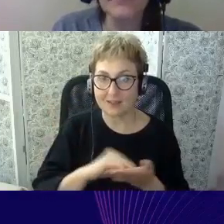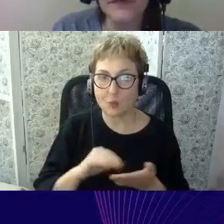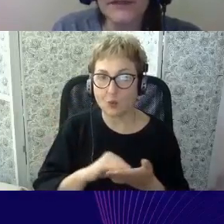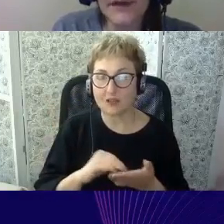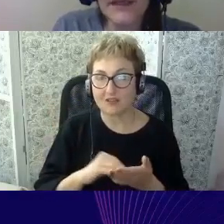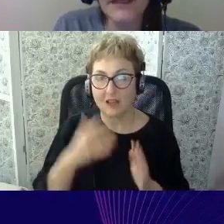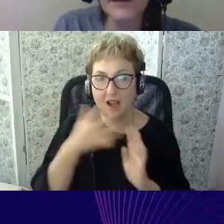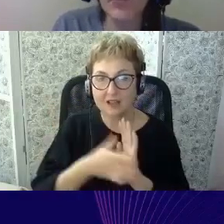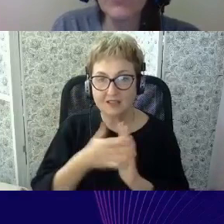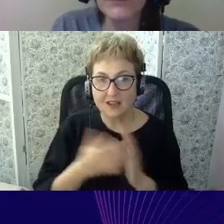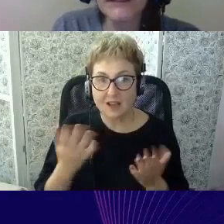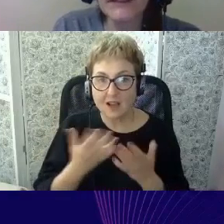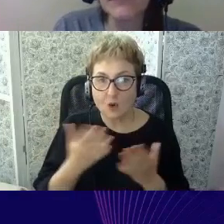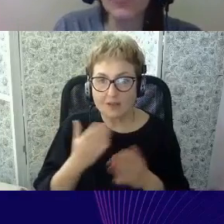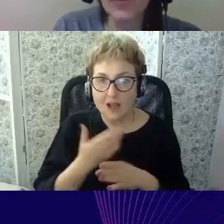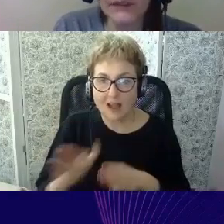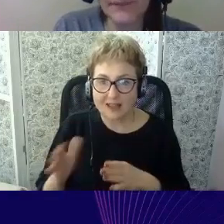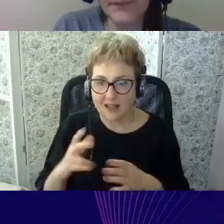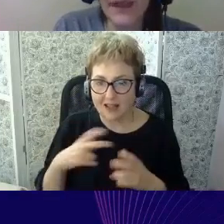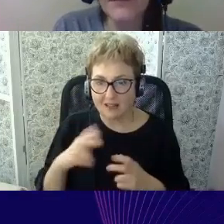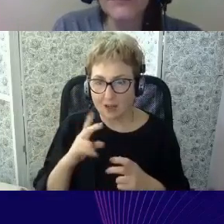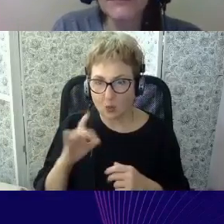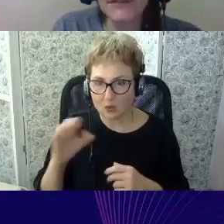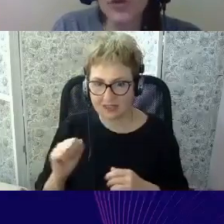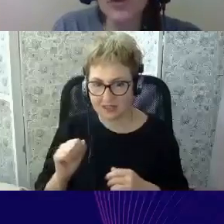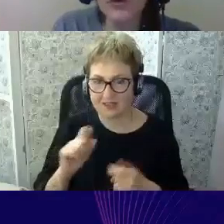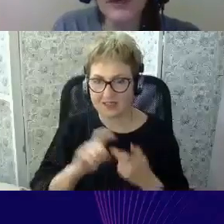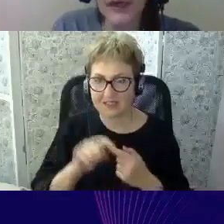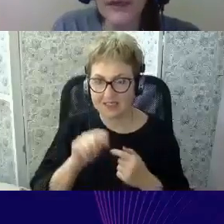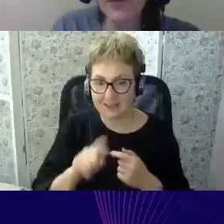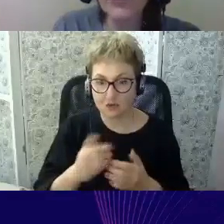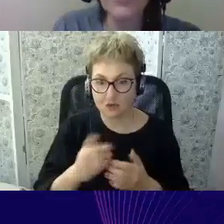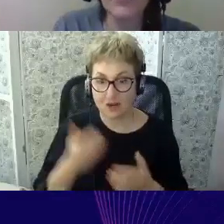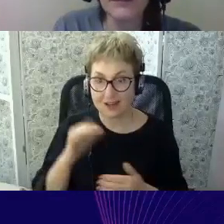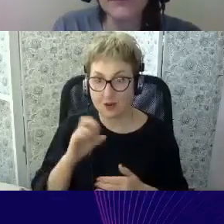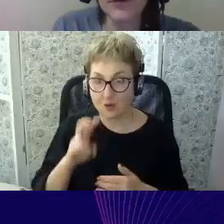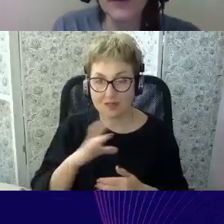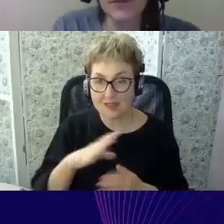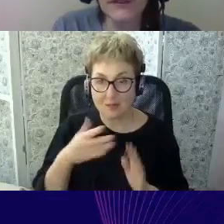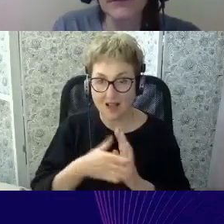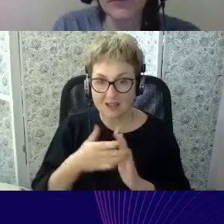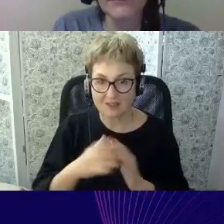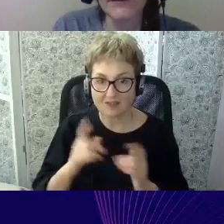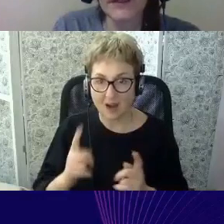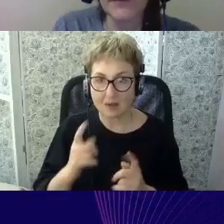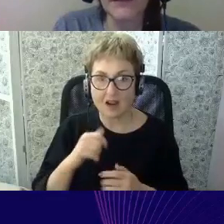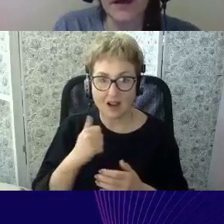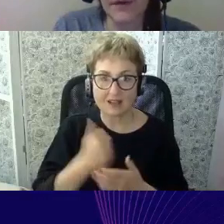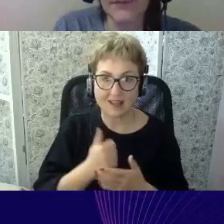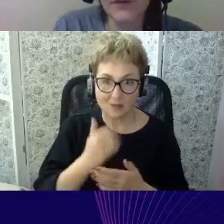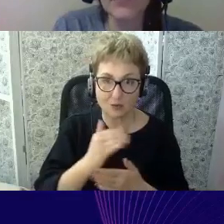повторного освоения какого-то отдельного курса в связи с тем, что ранее он не был освоен в рамках основной